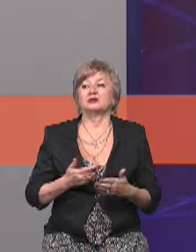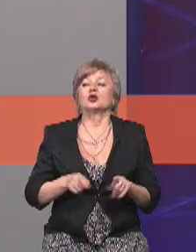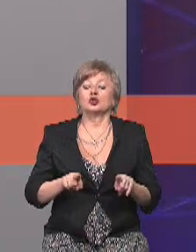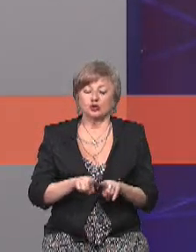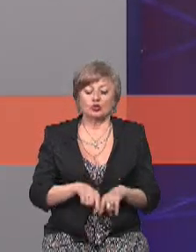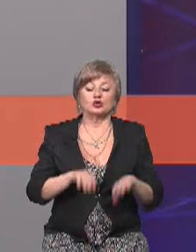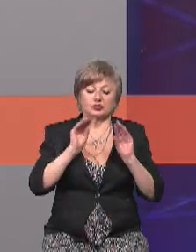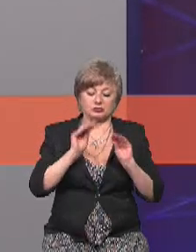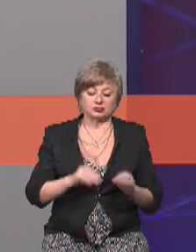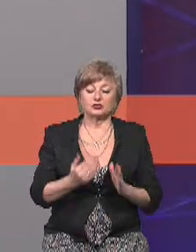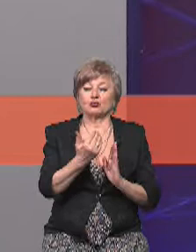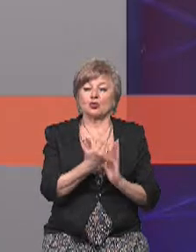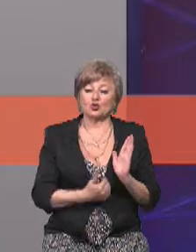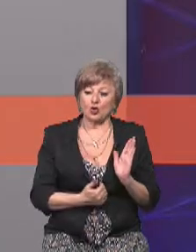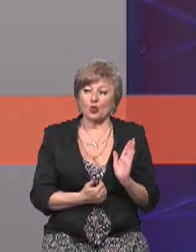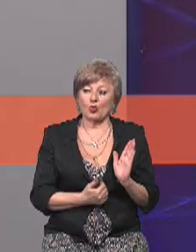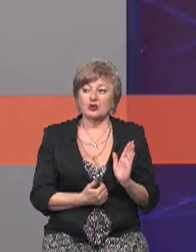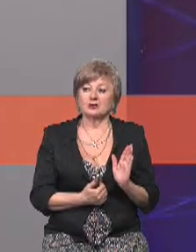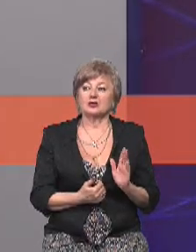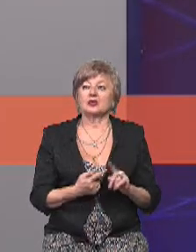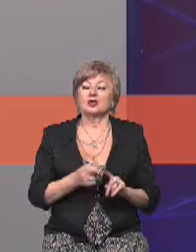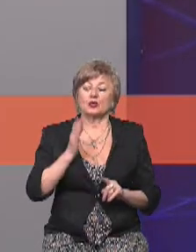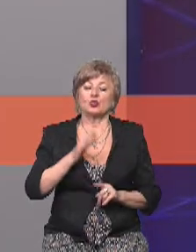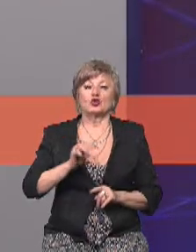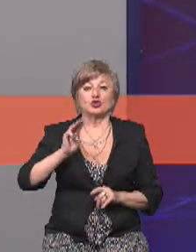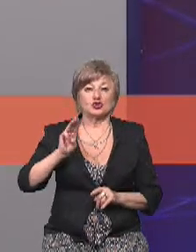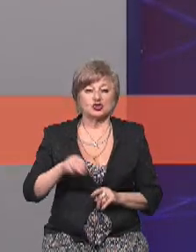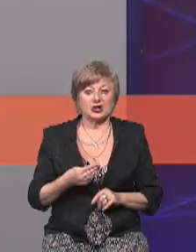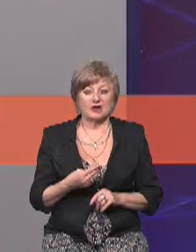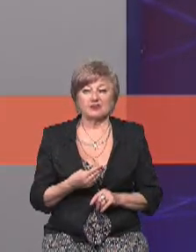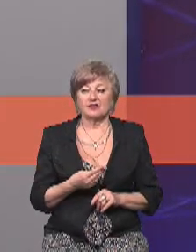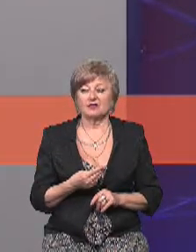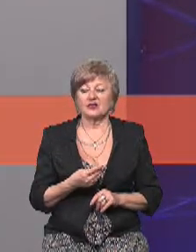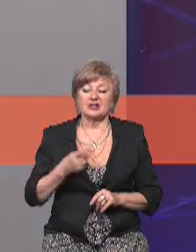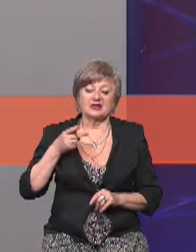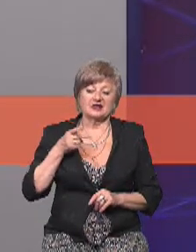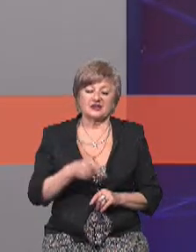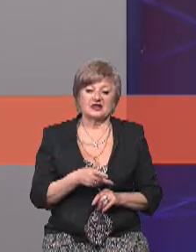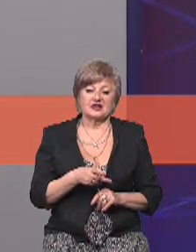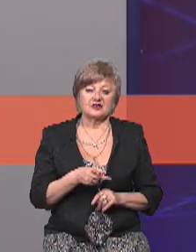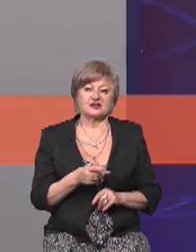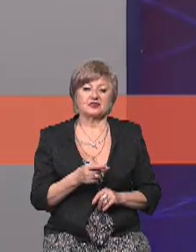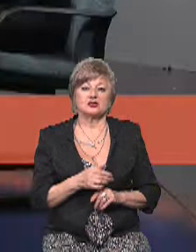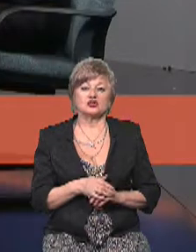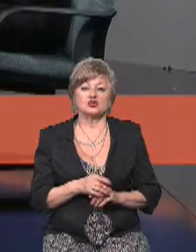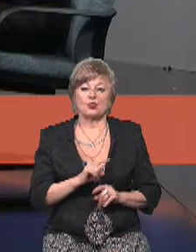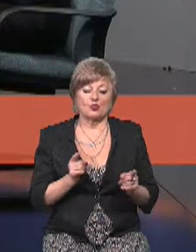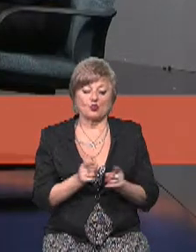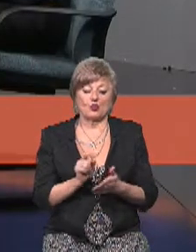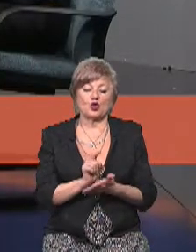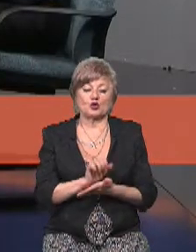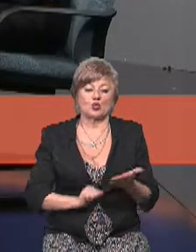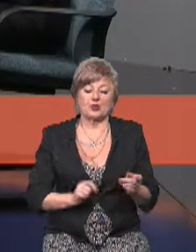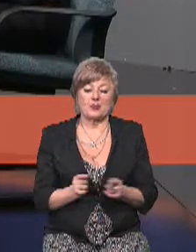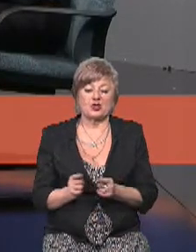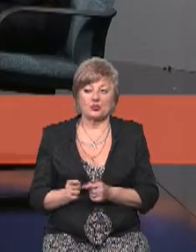складено протокол за даною статтею і накладено штраф 2 тисячі неоподаткованих мінімумів. Пане Борисе, чи